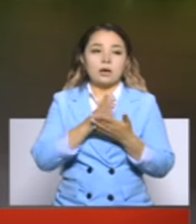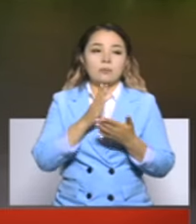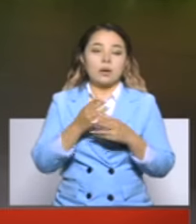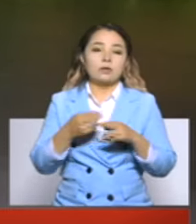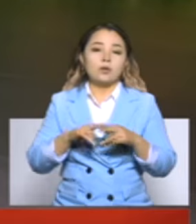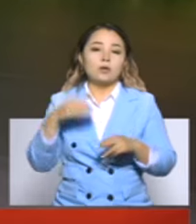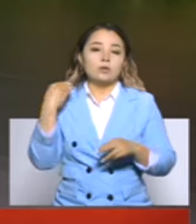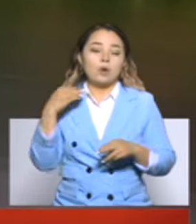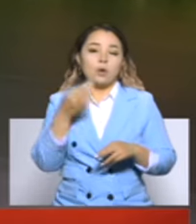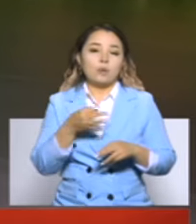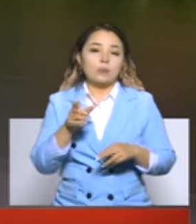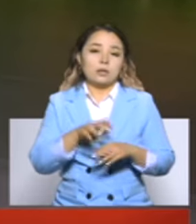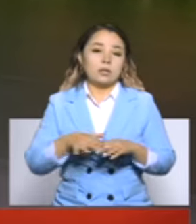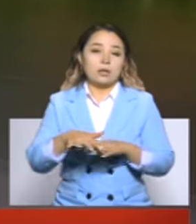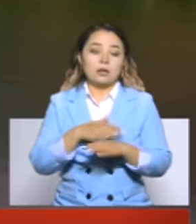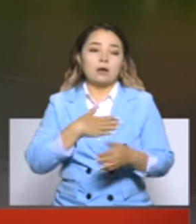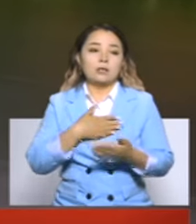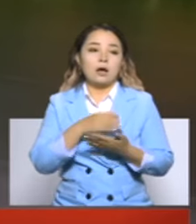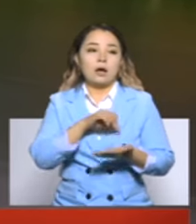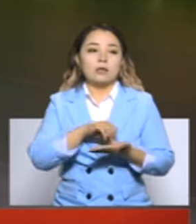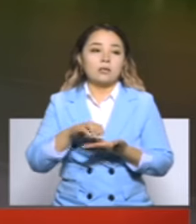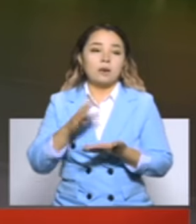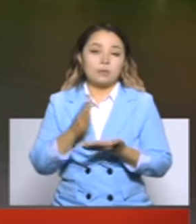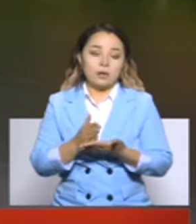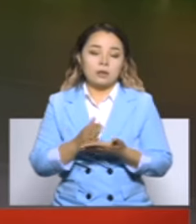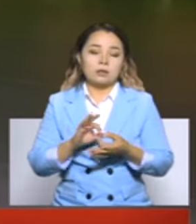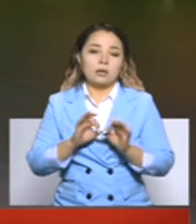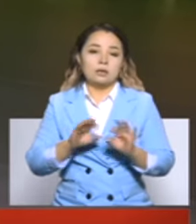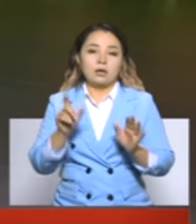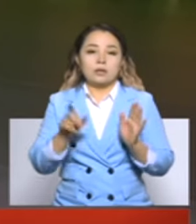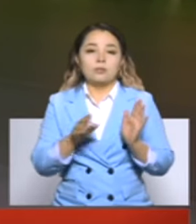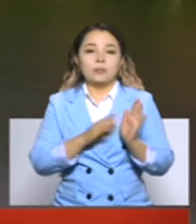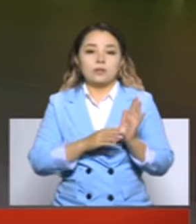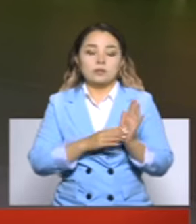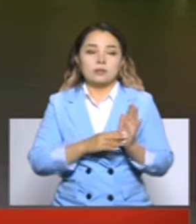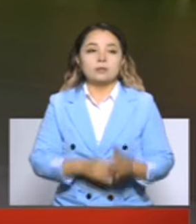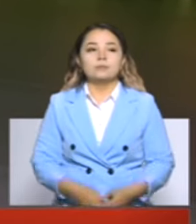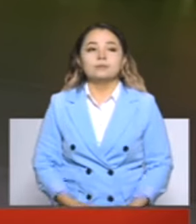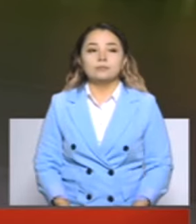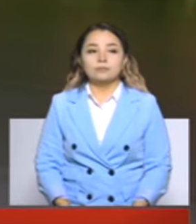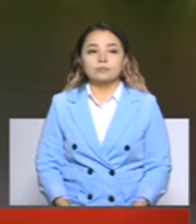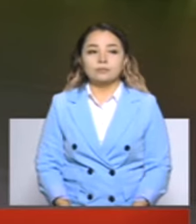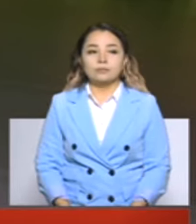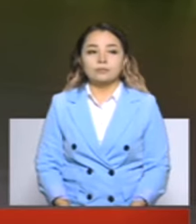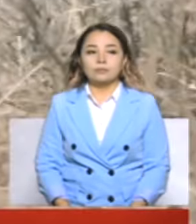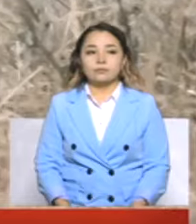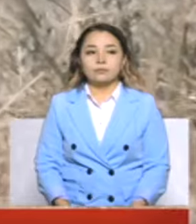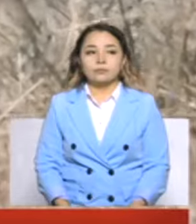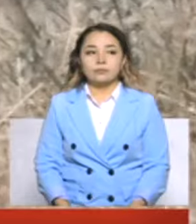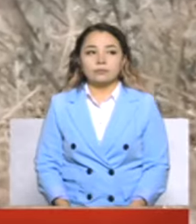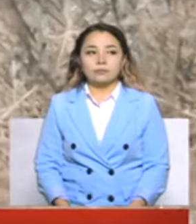Оған Түркістан облысының жұртшылығы да белсенді қатысып жатыр. Айнұр Әбілқасымқызы тарқатады.